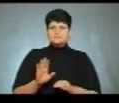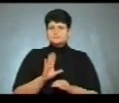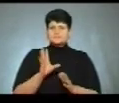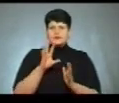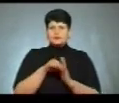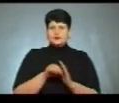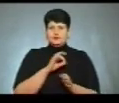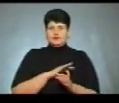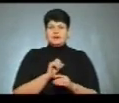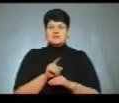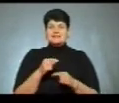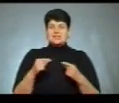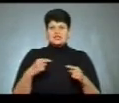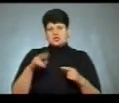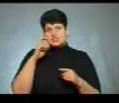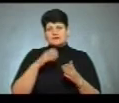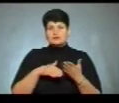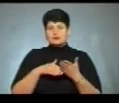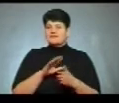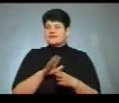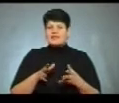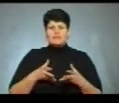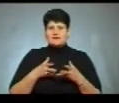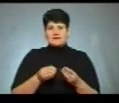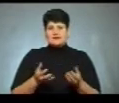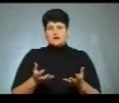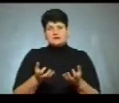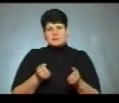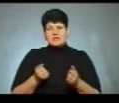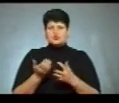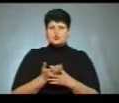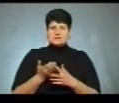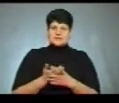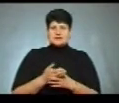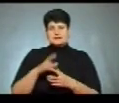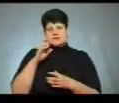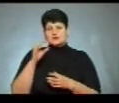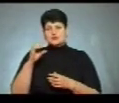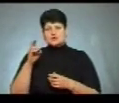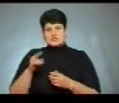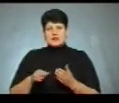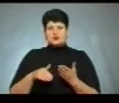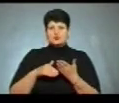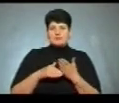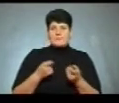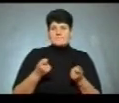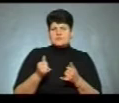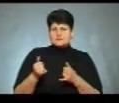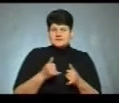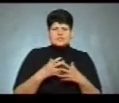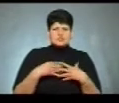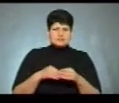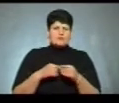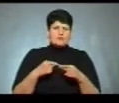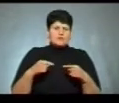для призначення інших державних допомог, і вона не впливає на отримання субсидії, державної соціальної допомоги малозабезпеченим сім'ям,